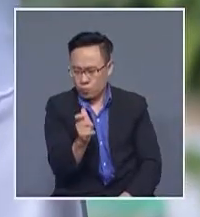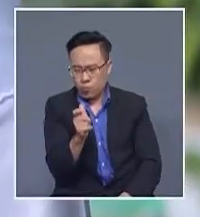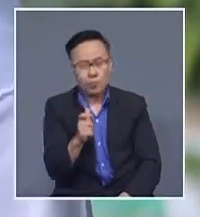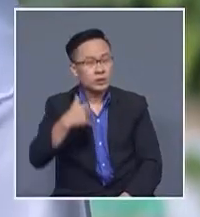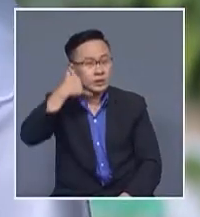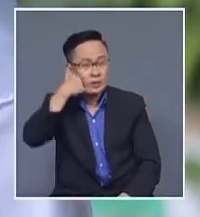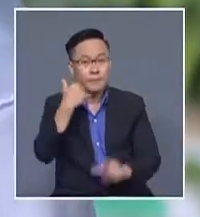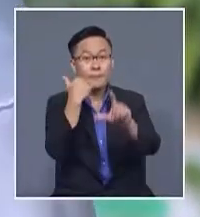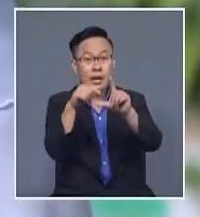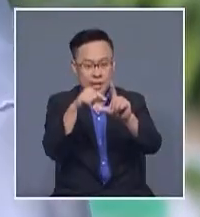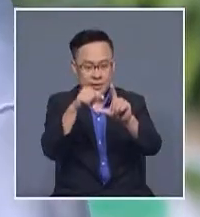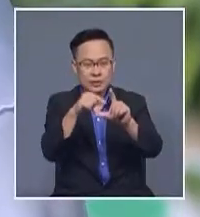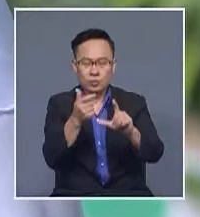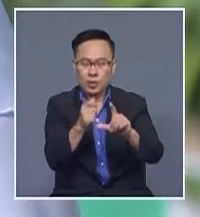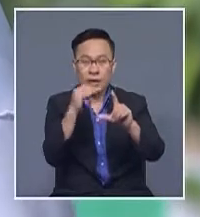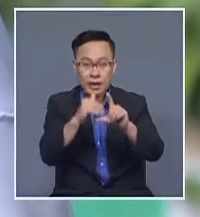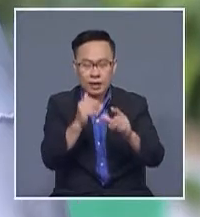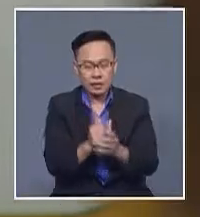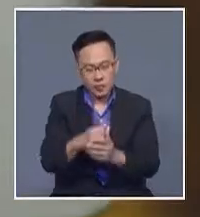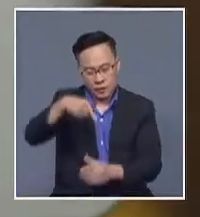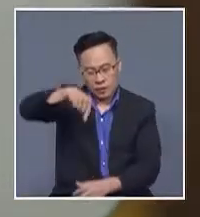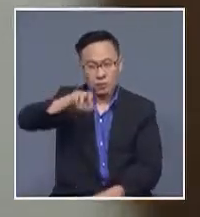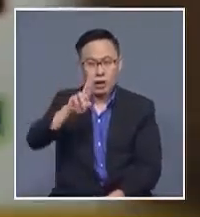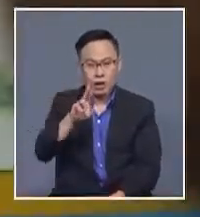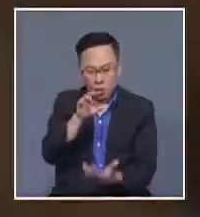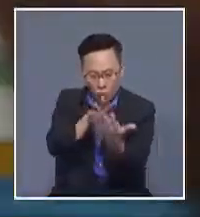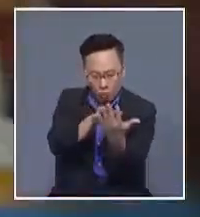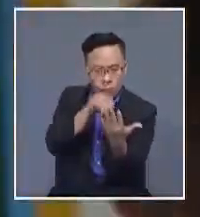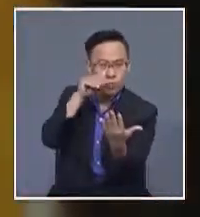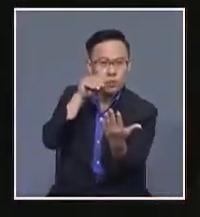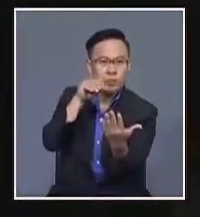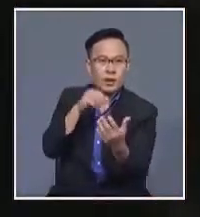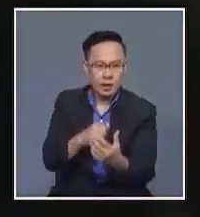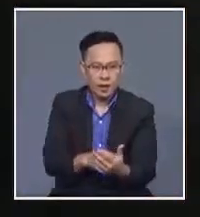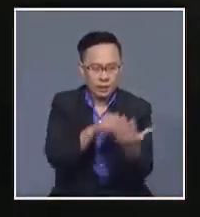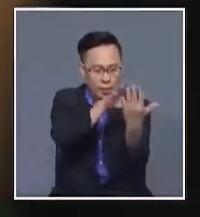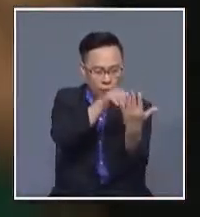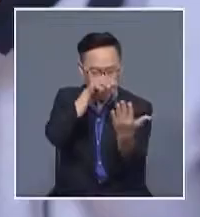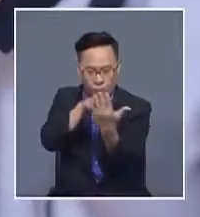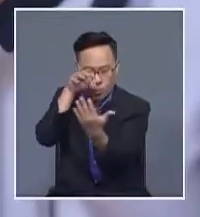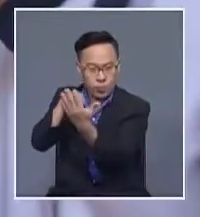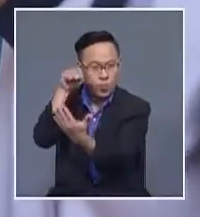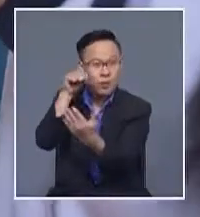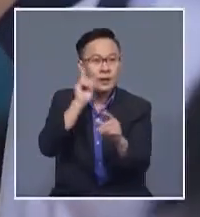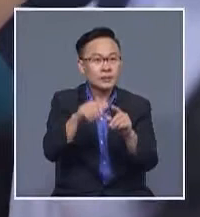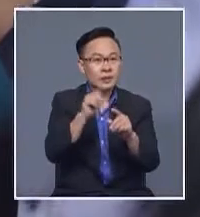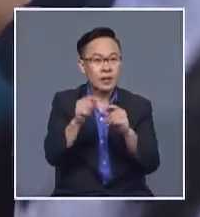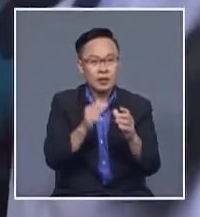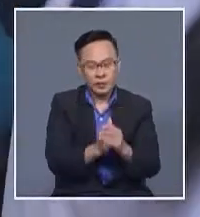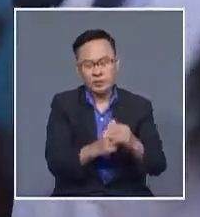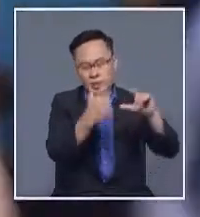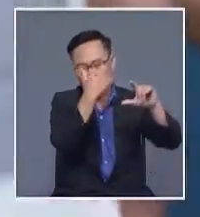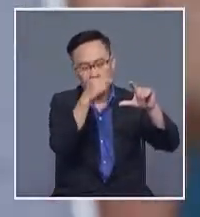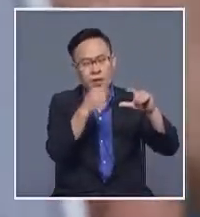LINE ค่ะแล้วก็เข้าไปที่ตัวสแกนนะคะแล้วเราก็นำสมาร์ทโฟนของเรามาสแกนที่ QR Code ค่ะแล้วก็จะมีลิงก์ปรากฏขึ้นมา